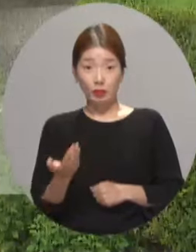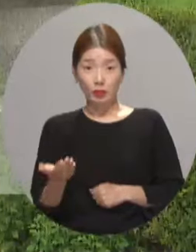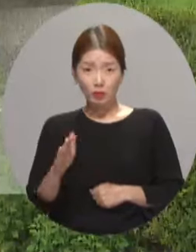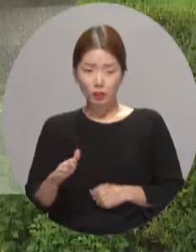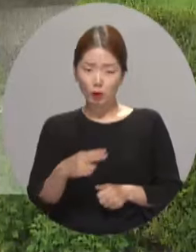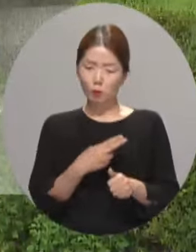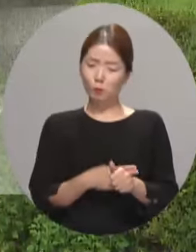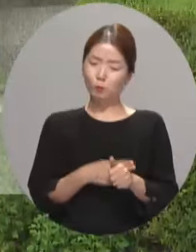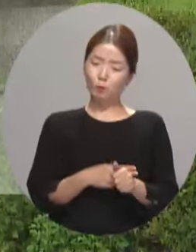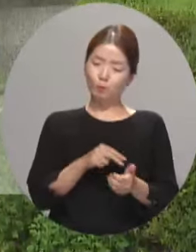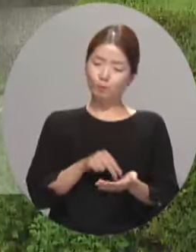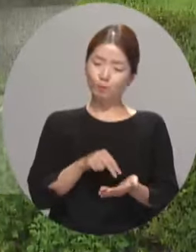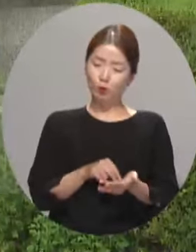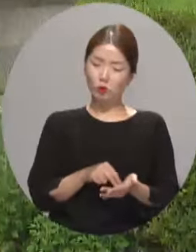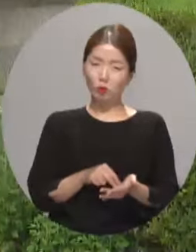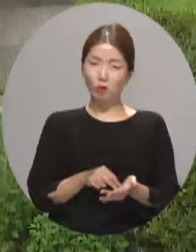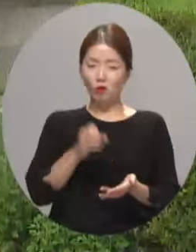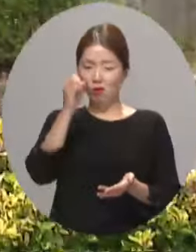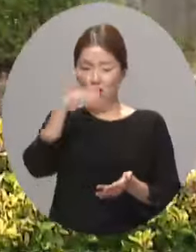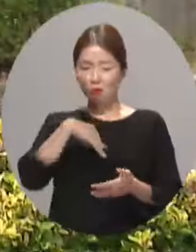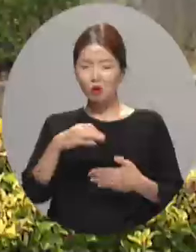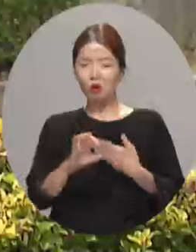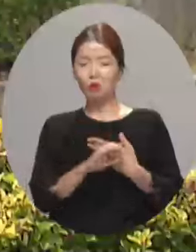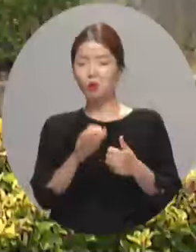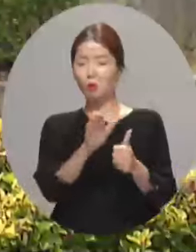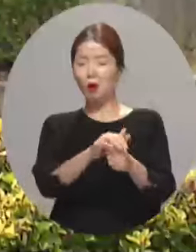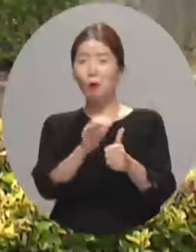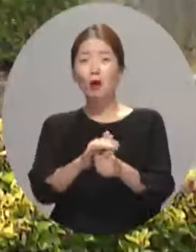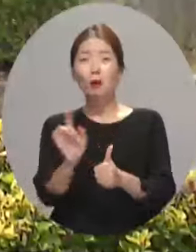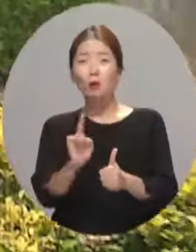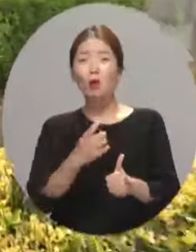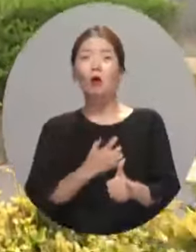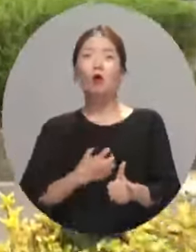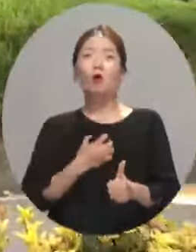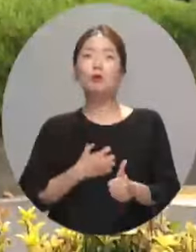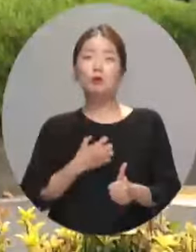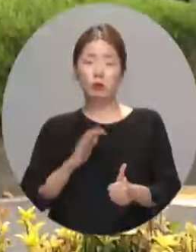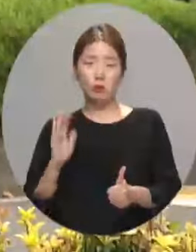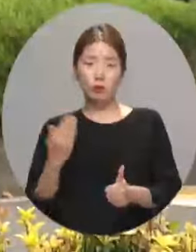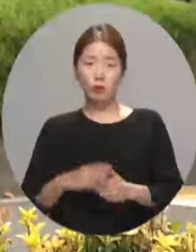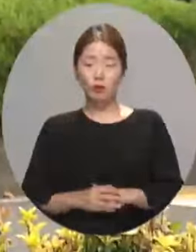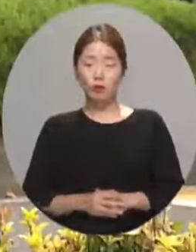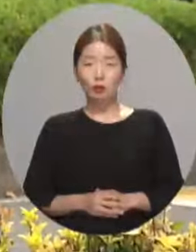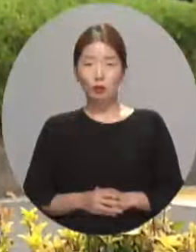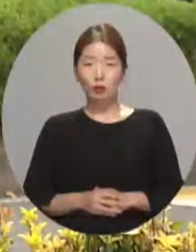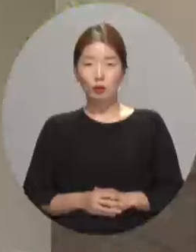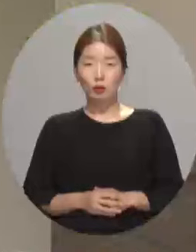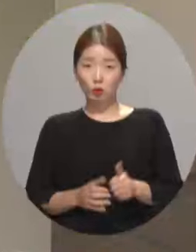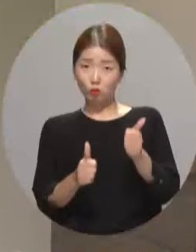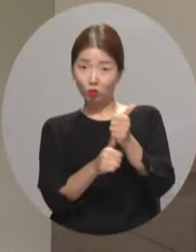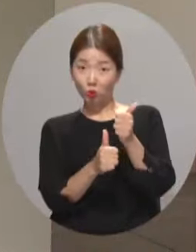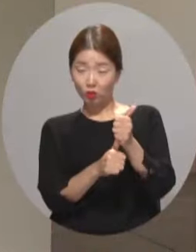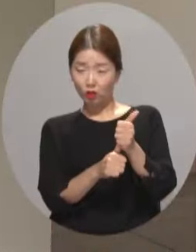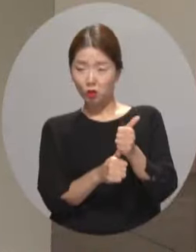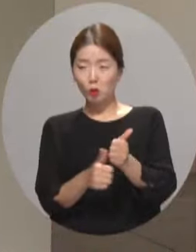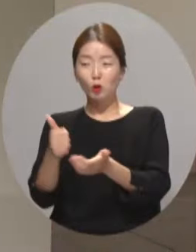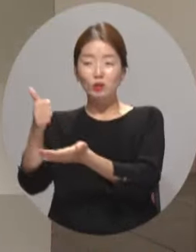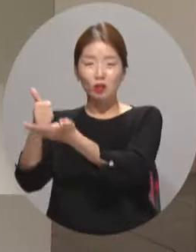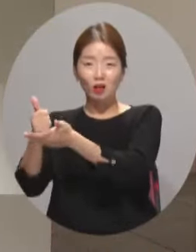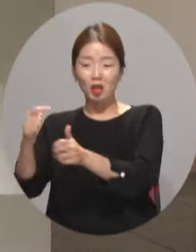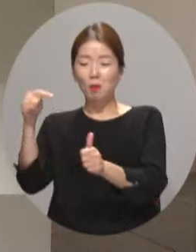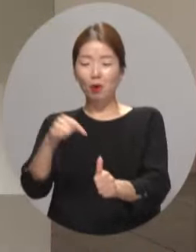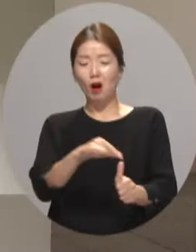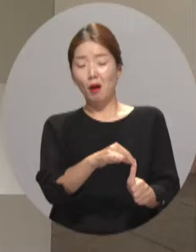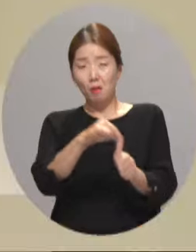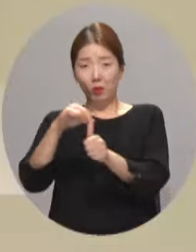하지만 교수평의회는 허수아비 체제로 전락할 수 있다며 우려를 표하고 있습니다. 부총장 역시 이 총장이